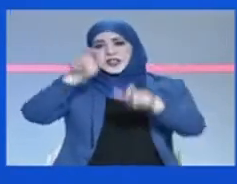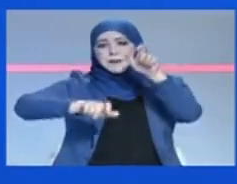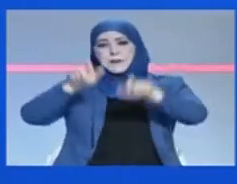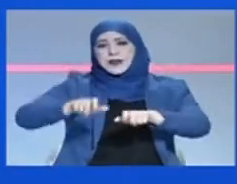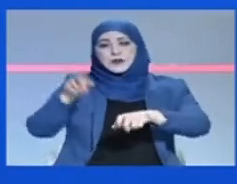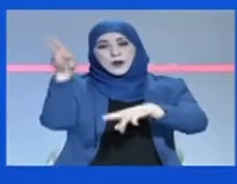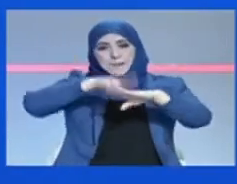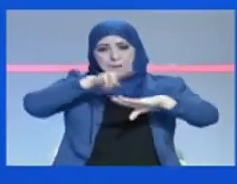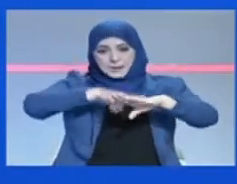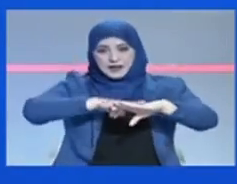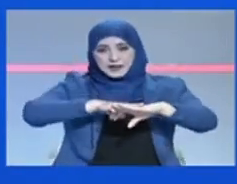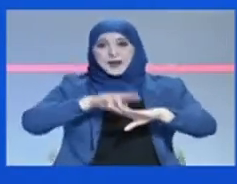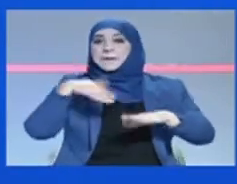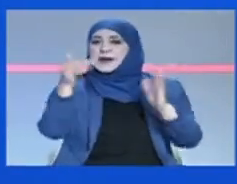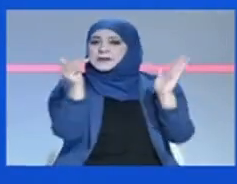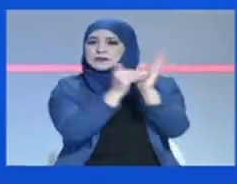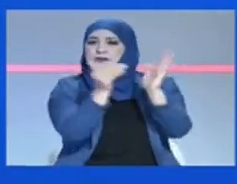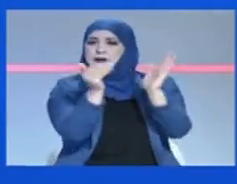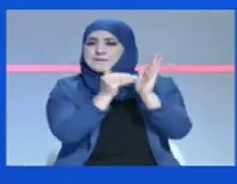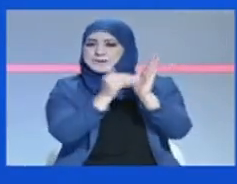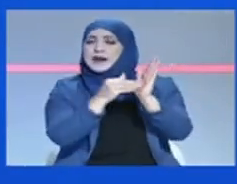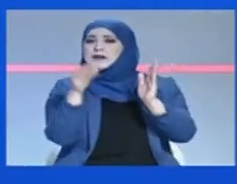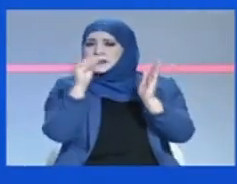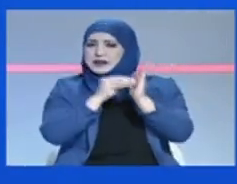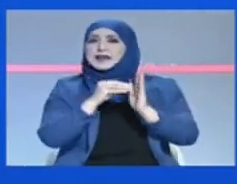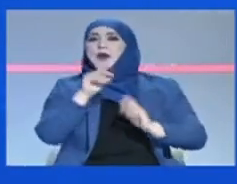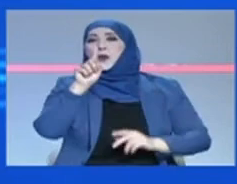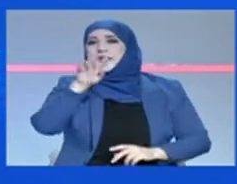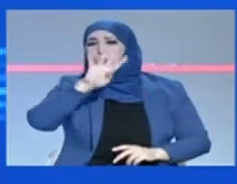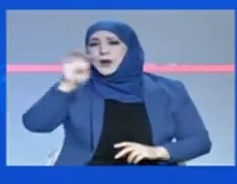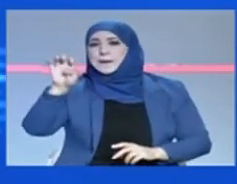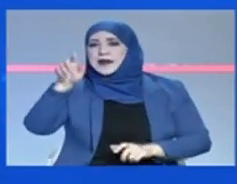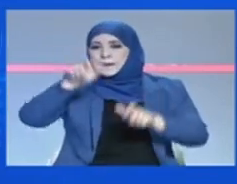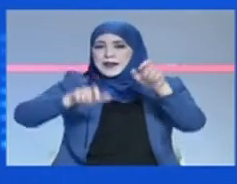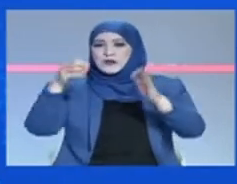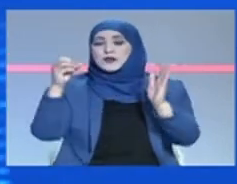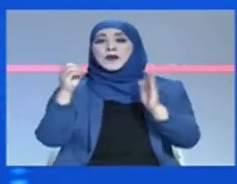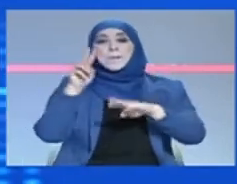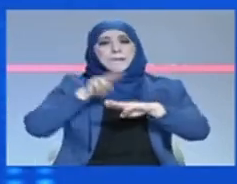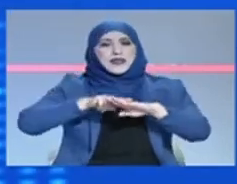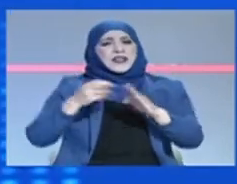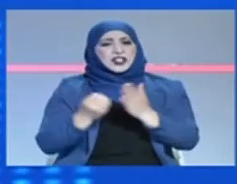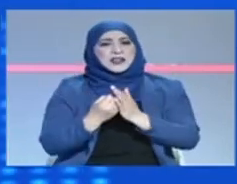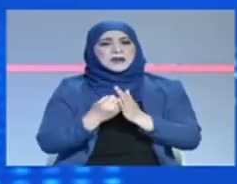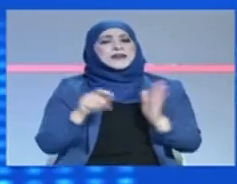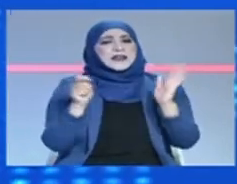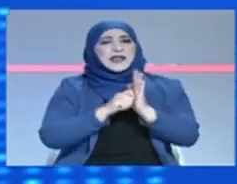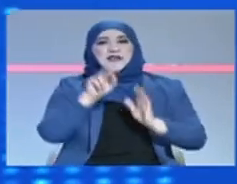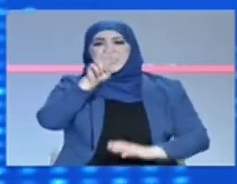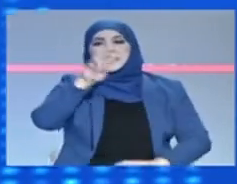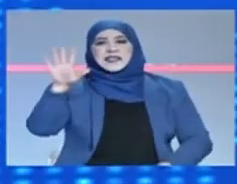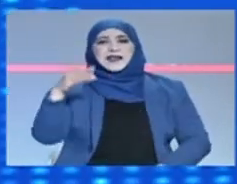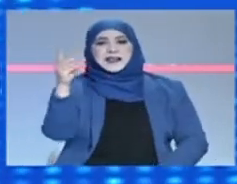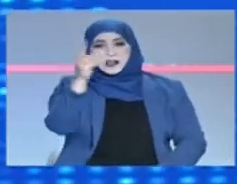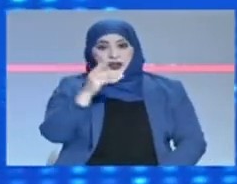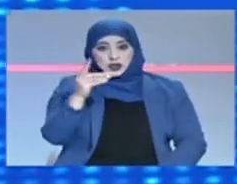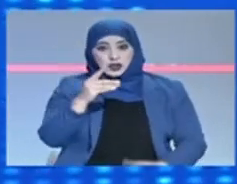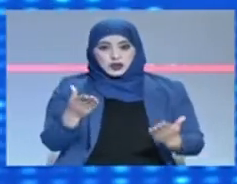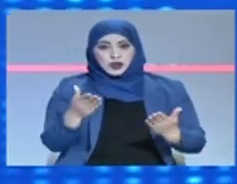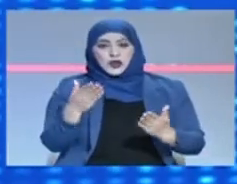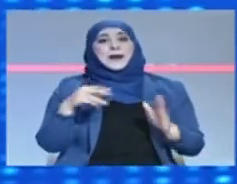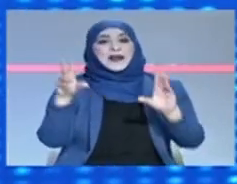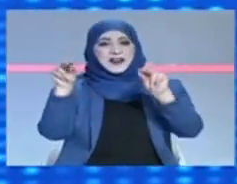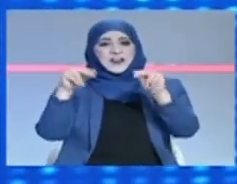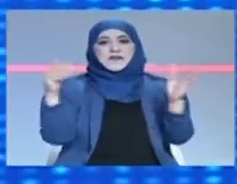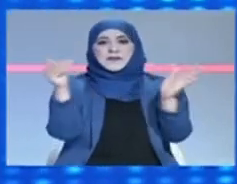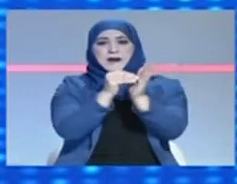4426 حالة بعد تسجيل 41 وفاة جديدة بتاريخ 25 من الشهر الحالي، كما تم